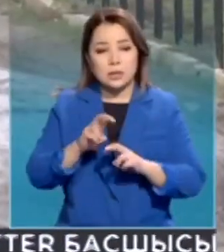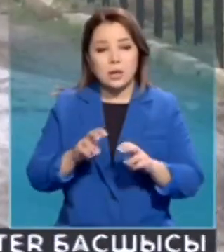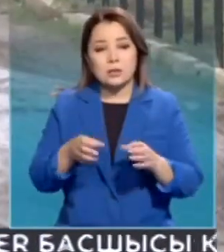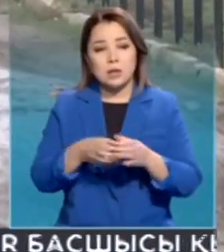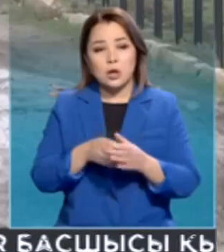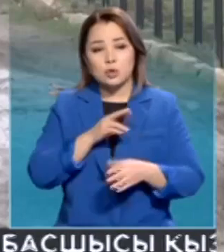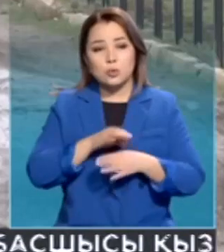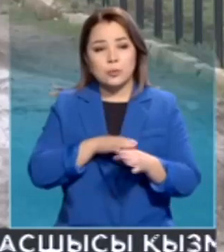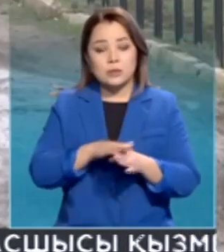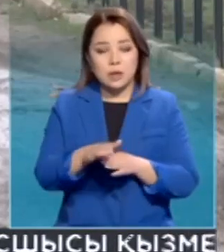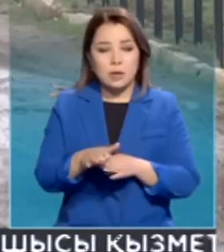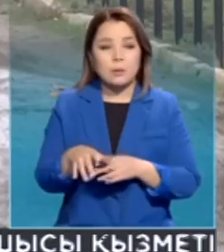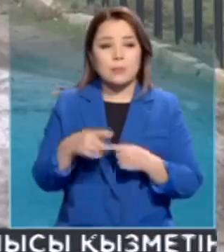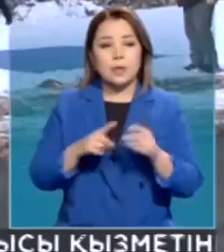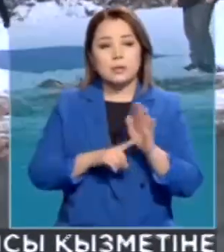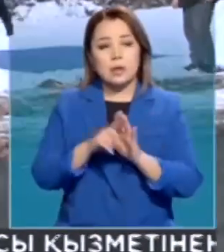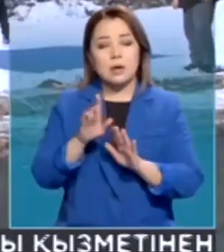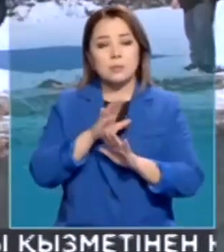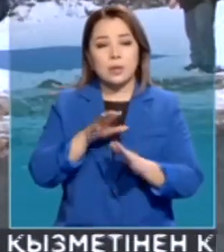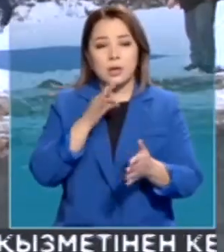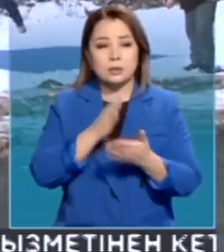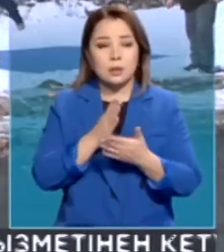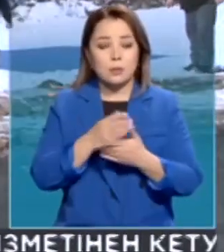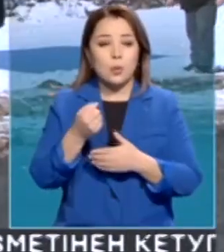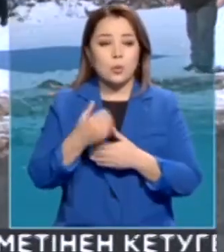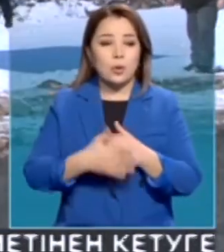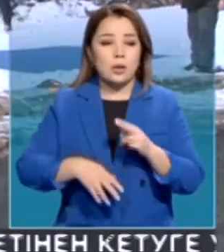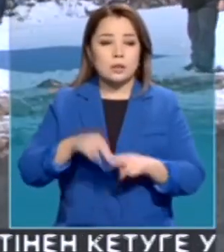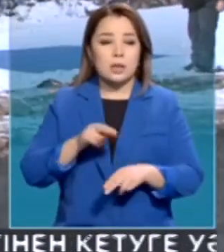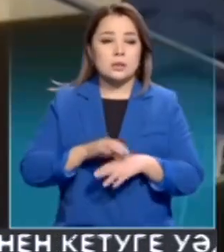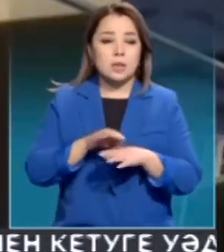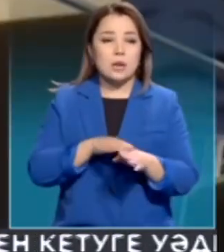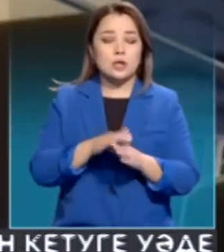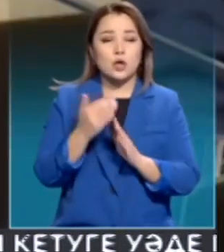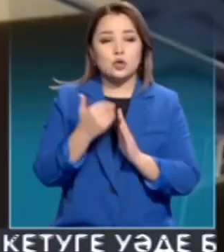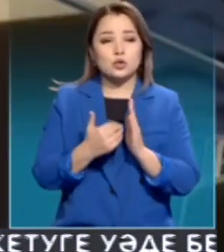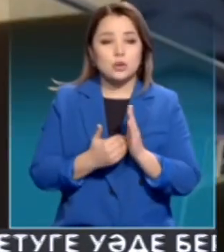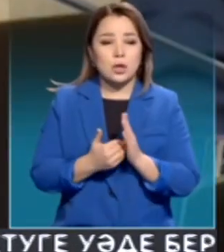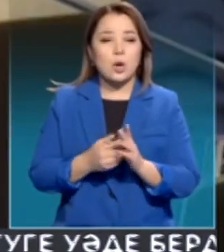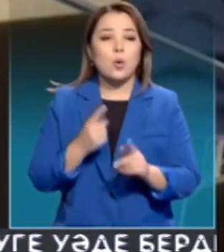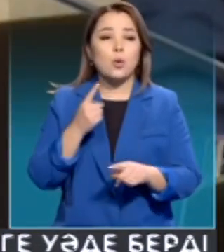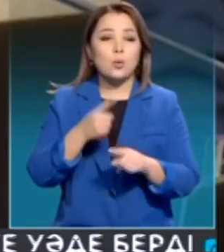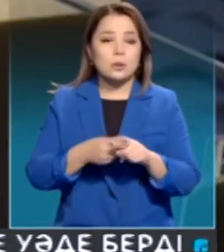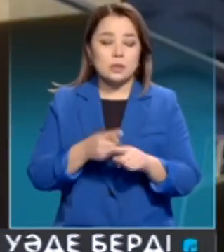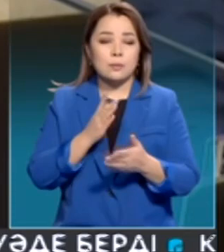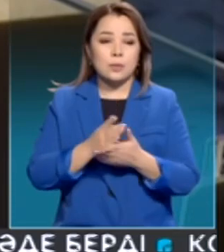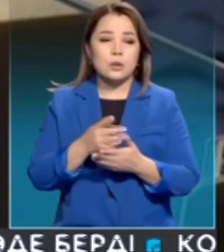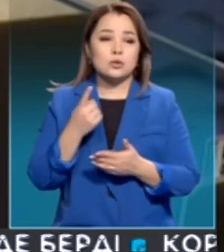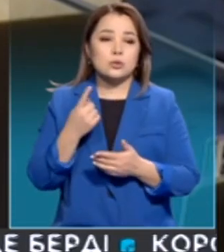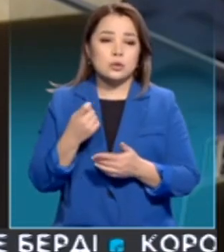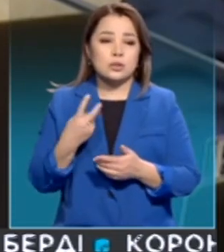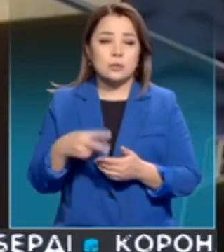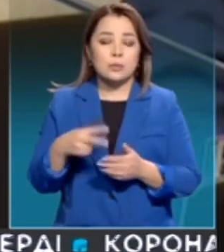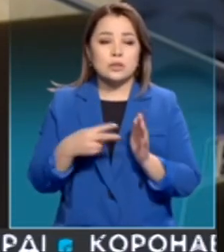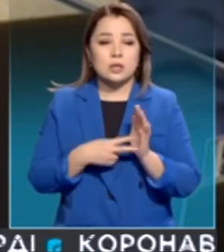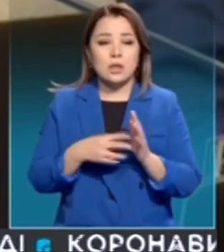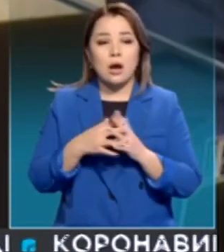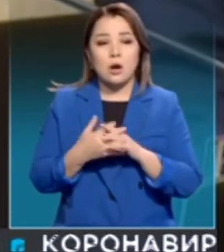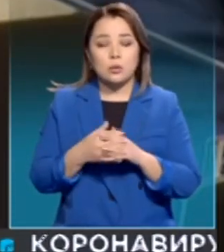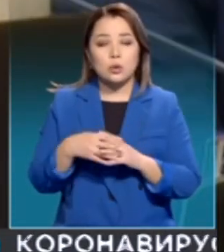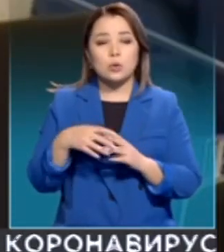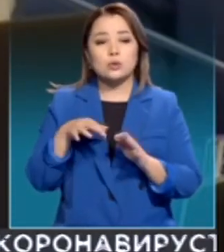барлау жұмыстары тіпті басталмағанда. Орталықтандырылған жүйесіне қосуға жоспарланған 127 ауылдың